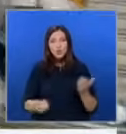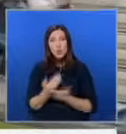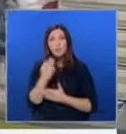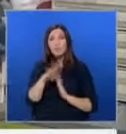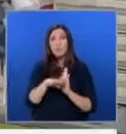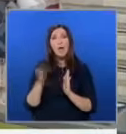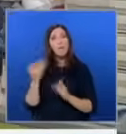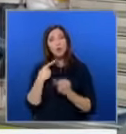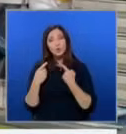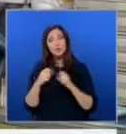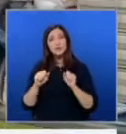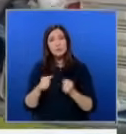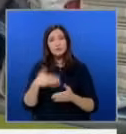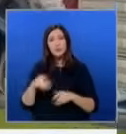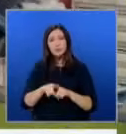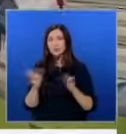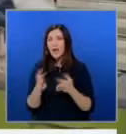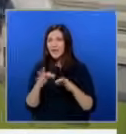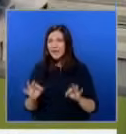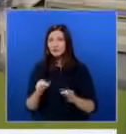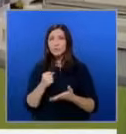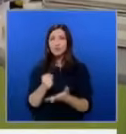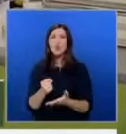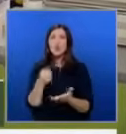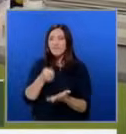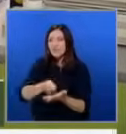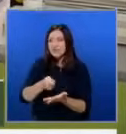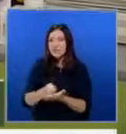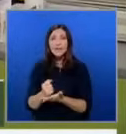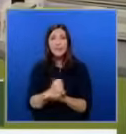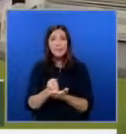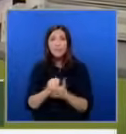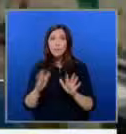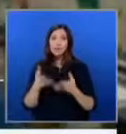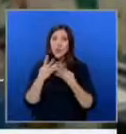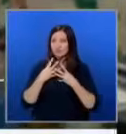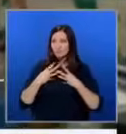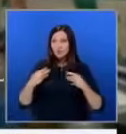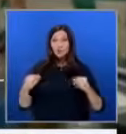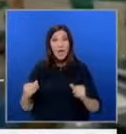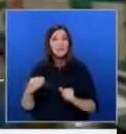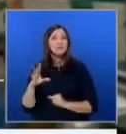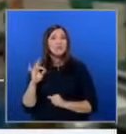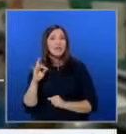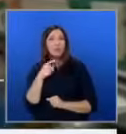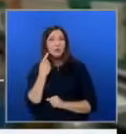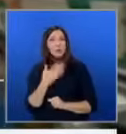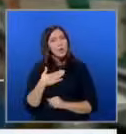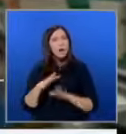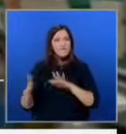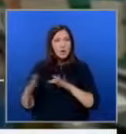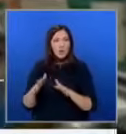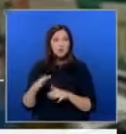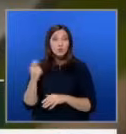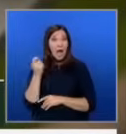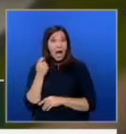Новите правила бяха договорени спешно, след като стана ясно, че бюджетът за финансиране на аптеките почти изчерпан още в средата на годината. Има